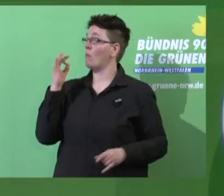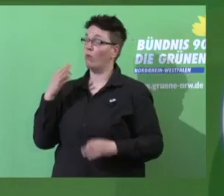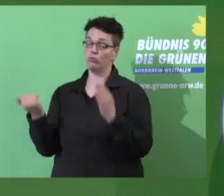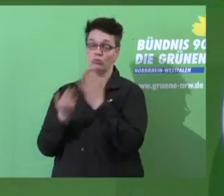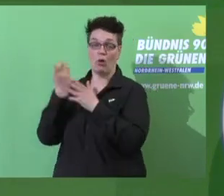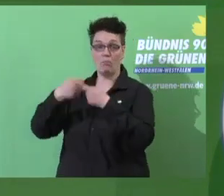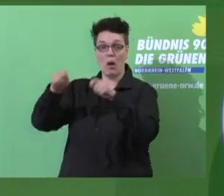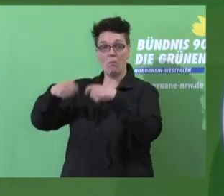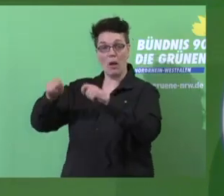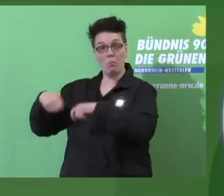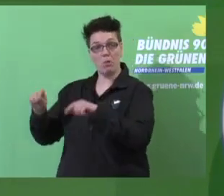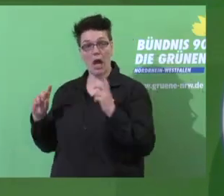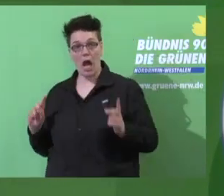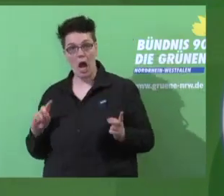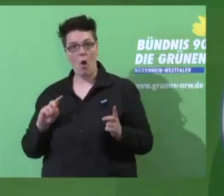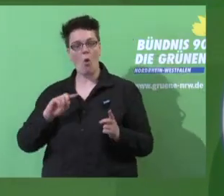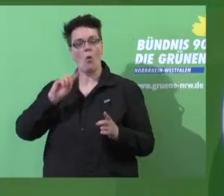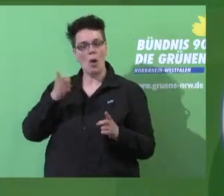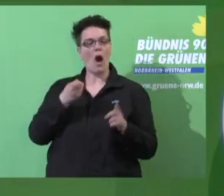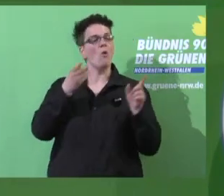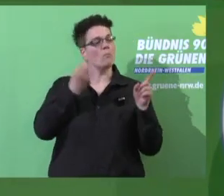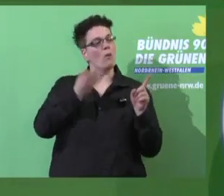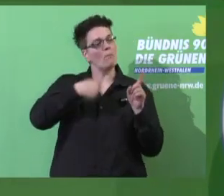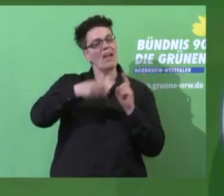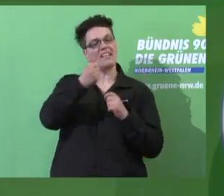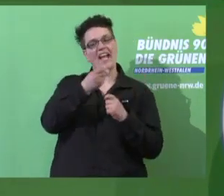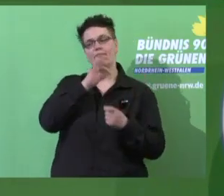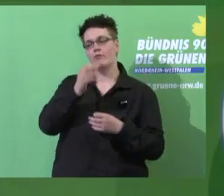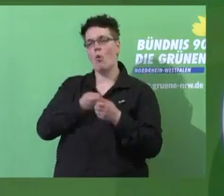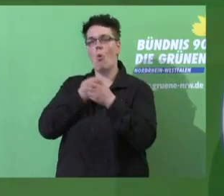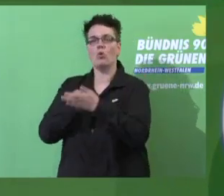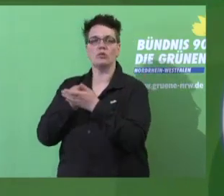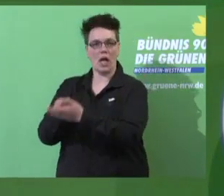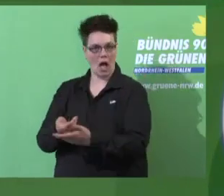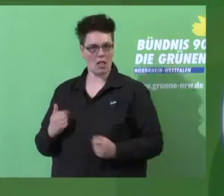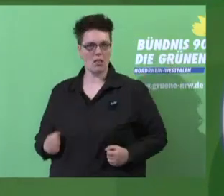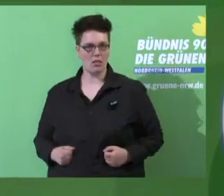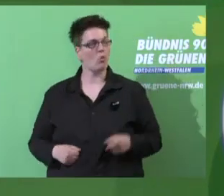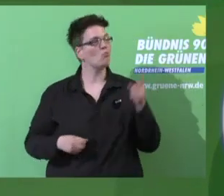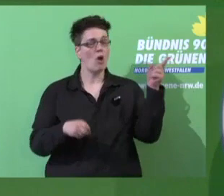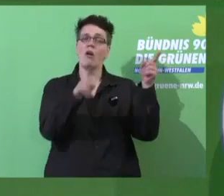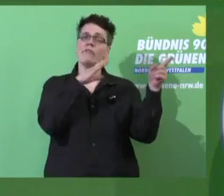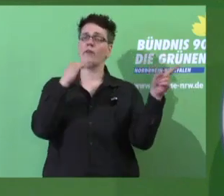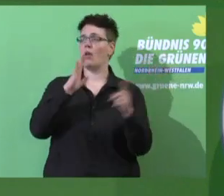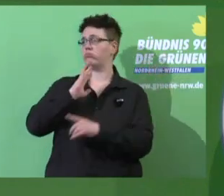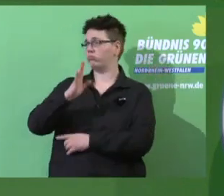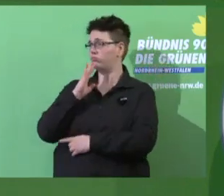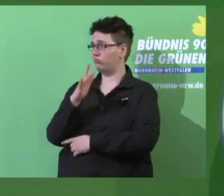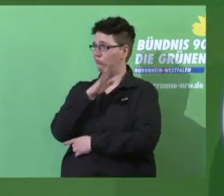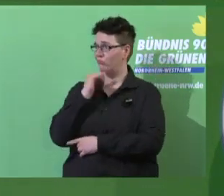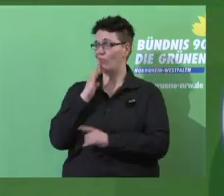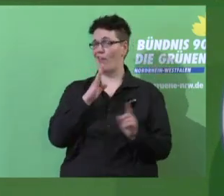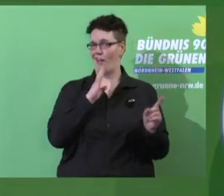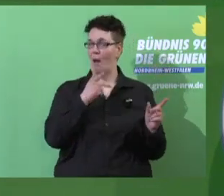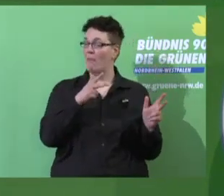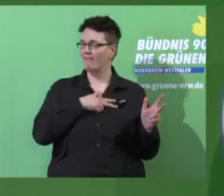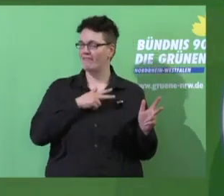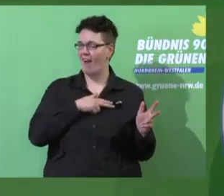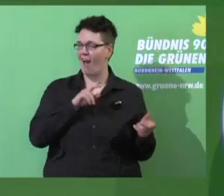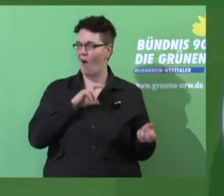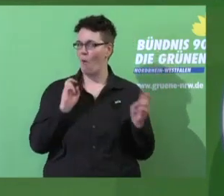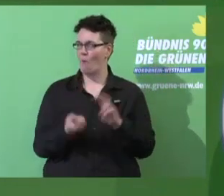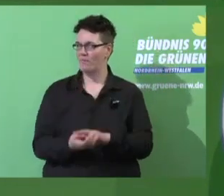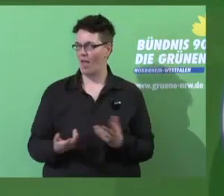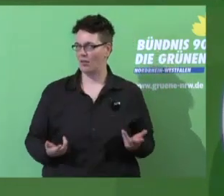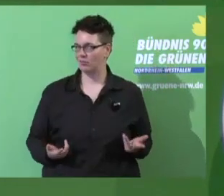Gelder für den Unterhalt eingestellt werden müssen. Ja, sie spricht sehr, sehr viel davon, aber de facto passieren tut fast nichts.